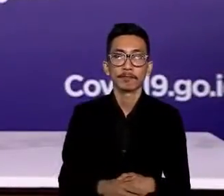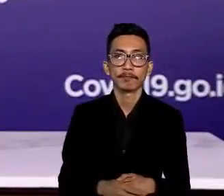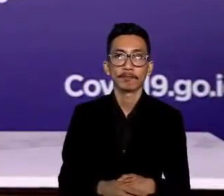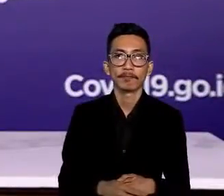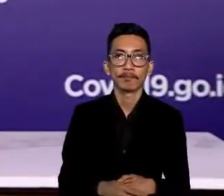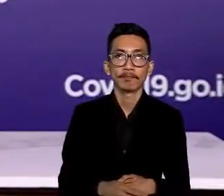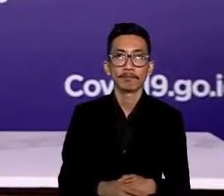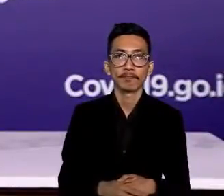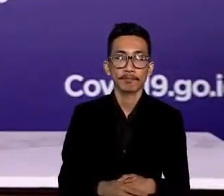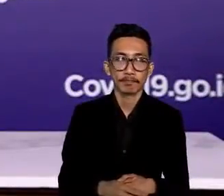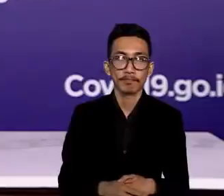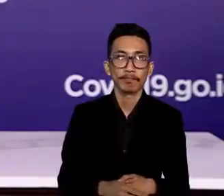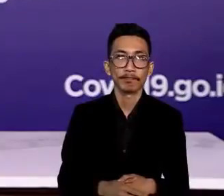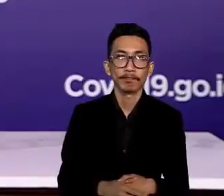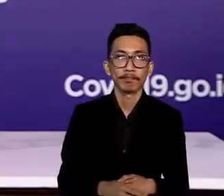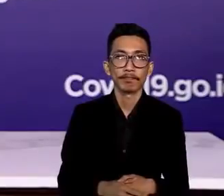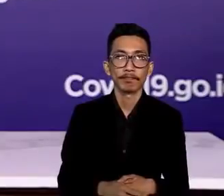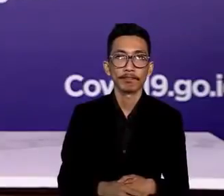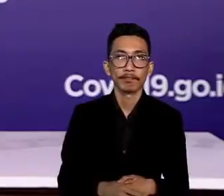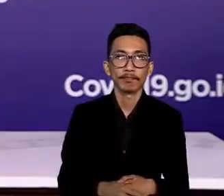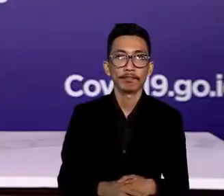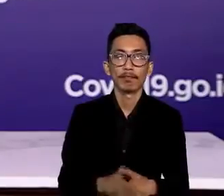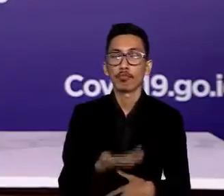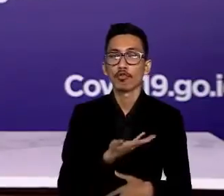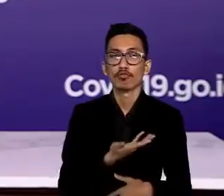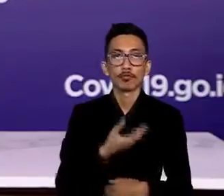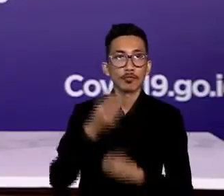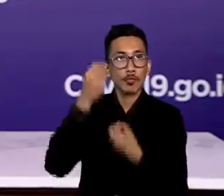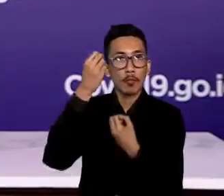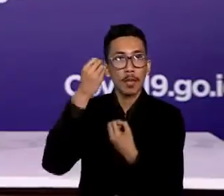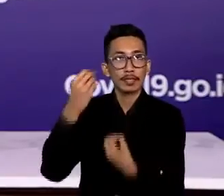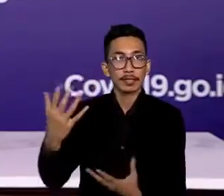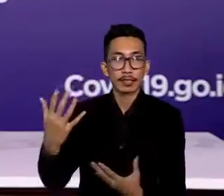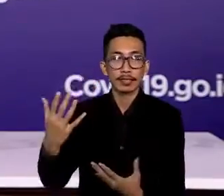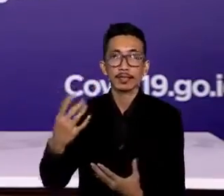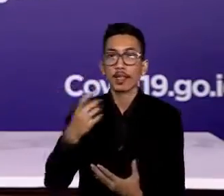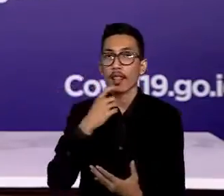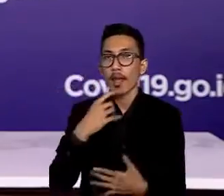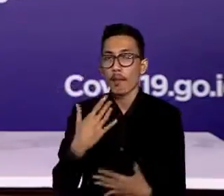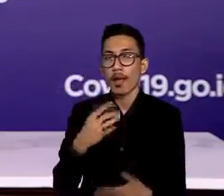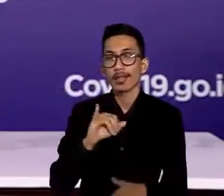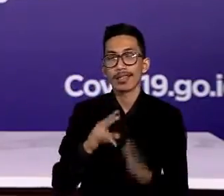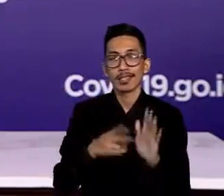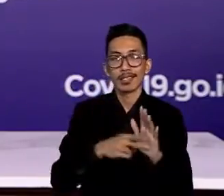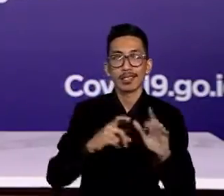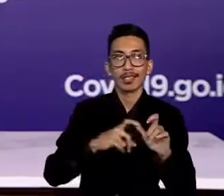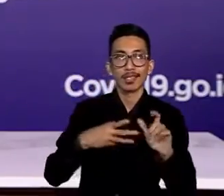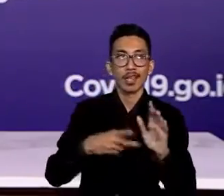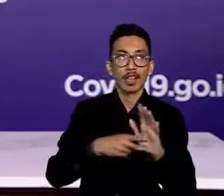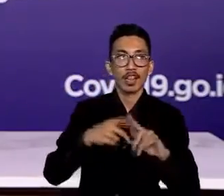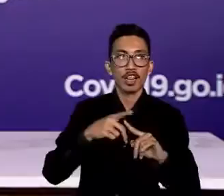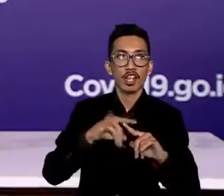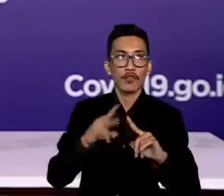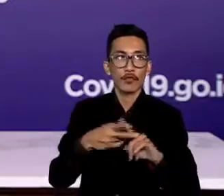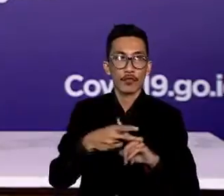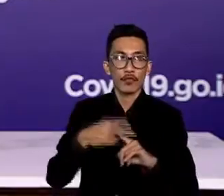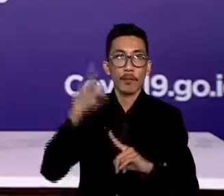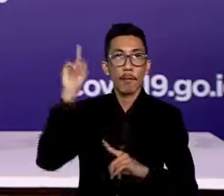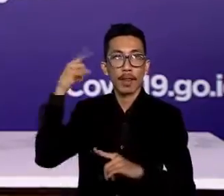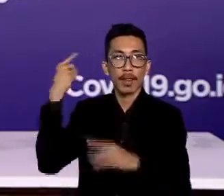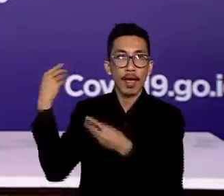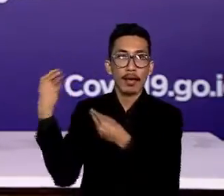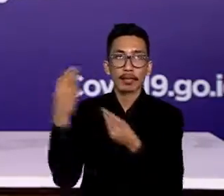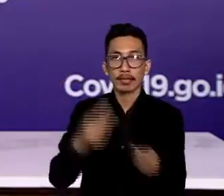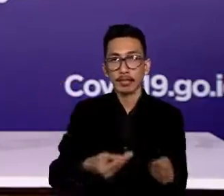Hai sebagai penutup Hai saya ingin menyampaikan informasi terkait insentif yang diberikan pemerintah sepanjang